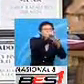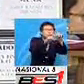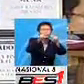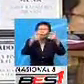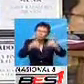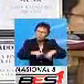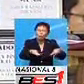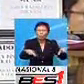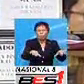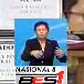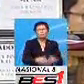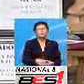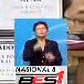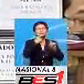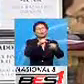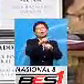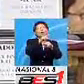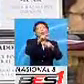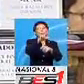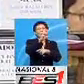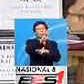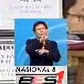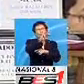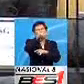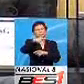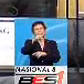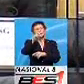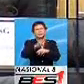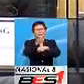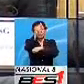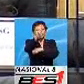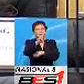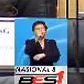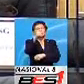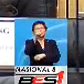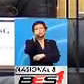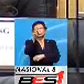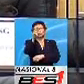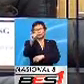beliau menjawab soalan wakil dap batu kawan kasturi Rani anak perempuan